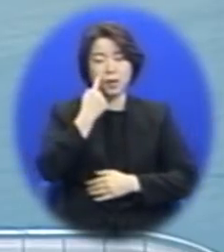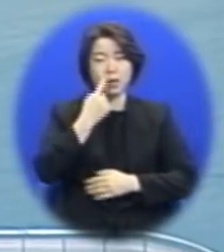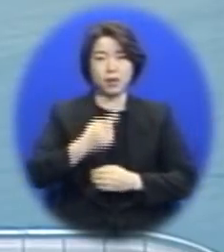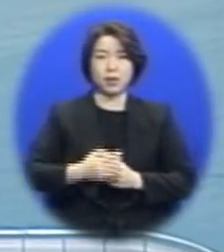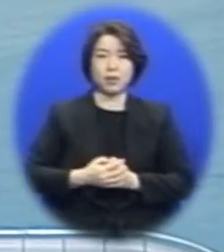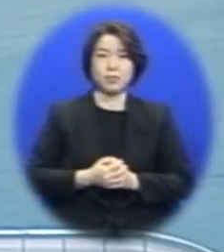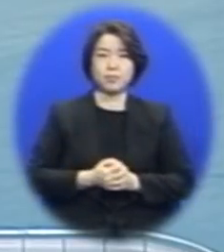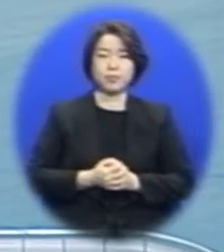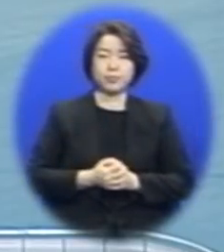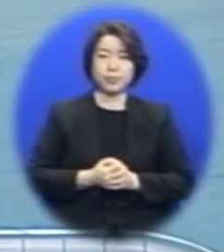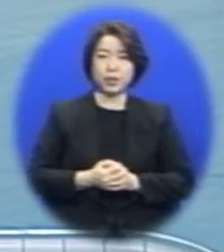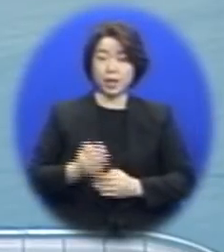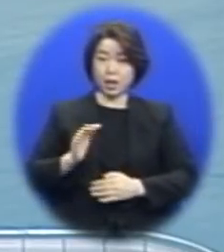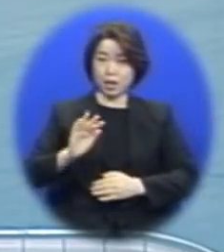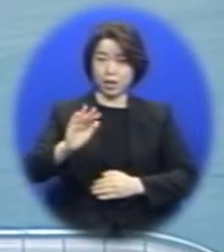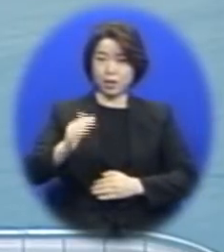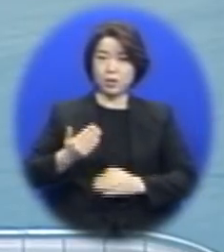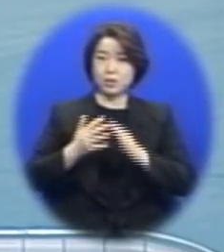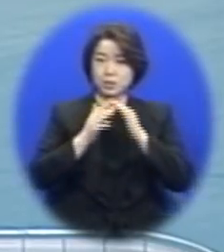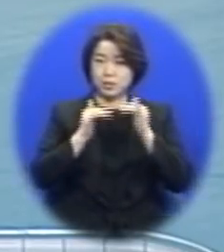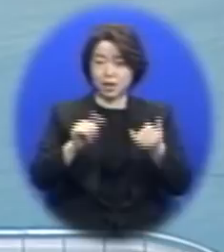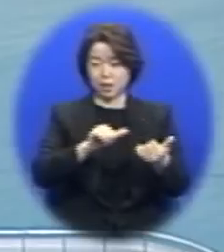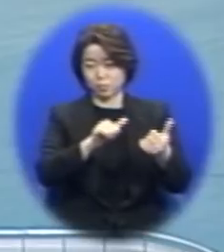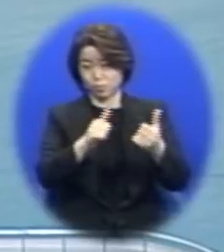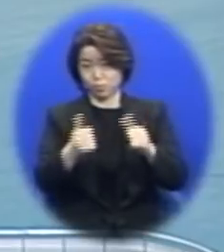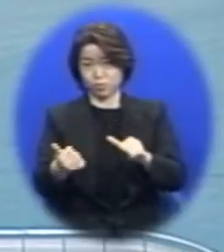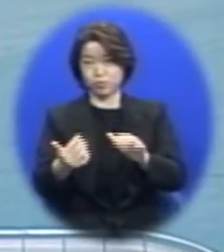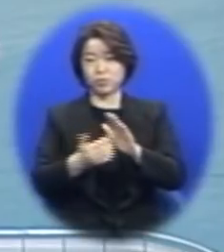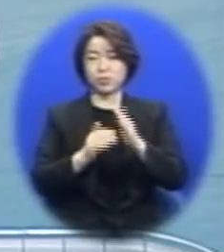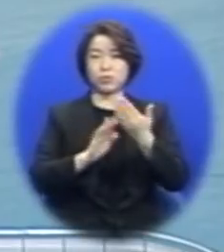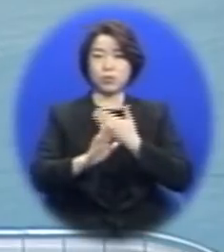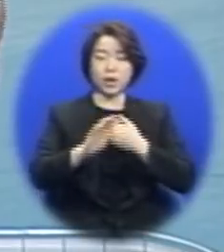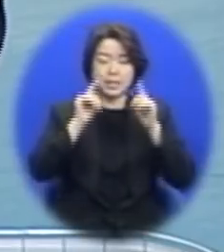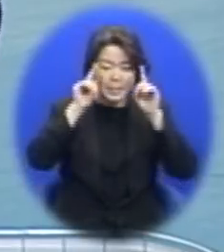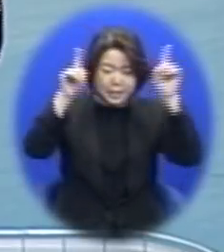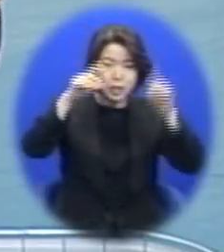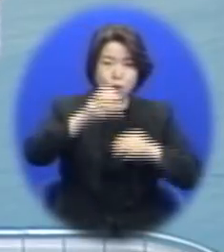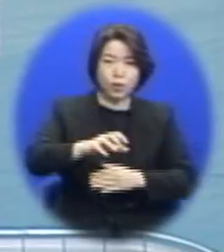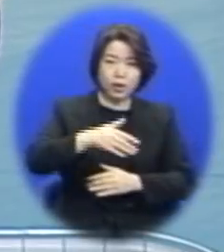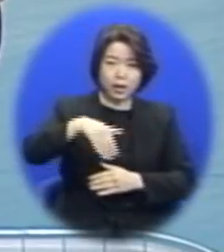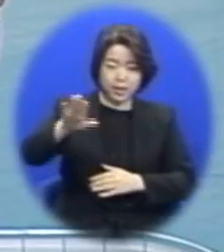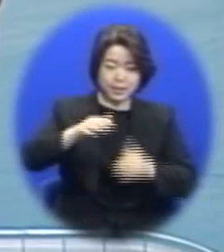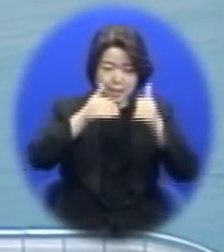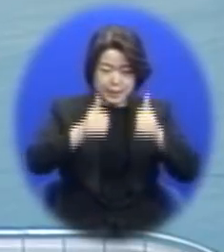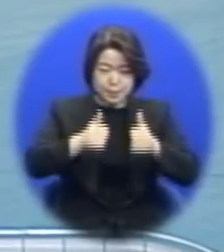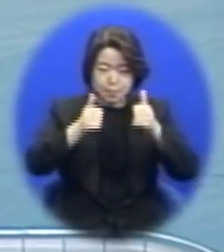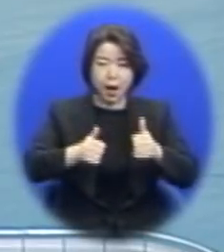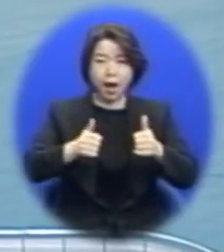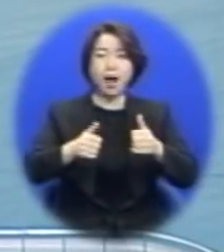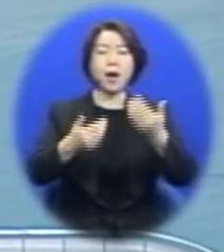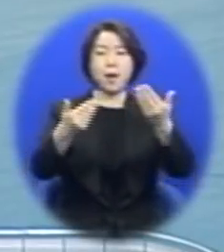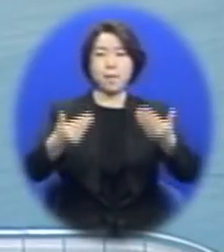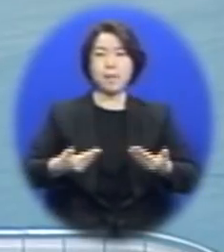요즘에 사람이 죽어서 지옥에 가서 심판을 받는 것을